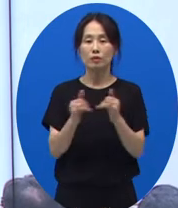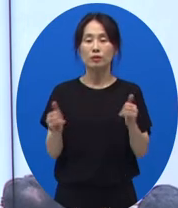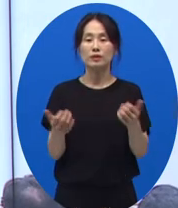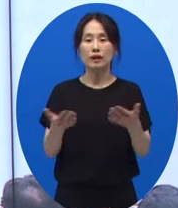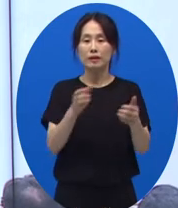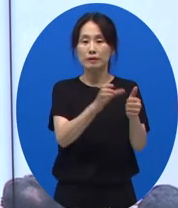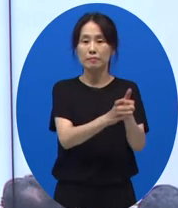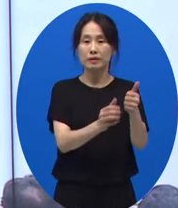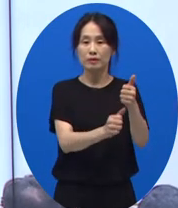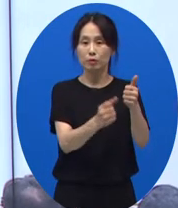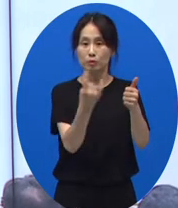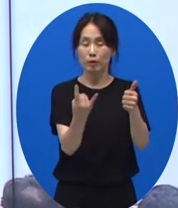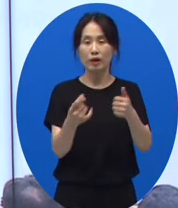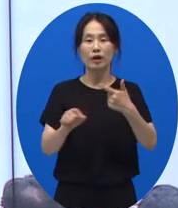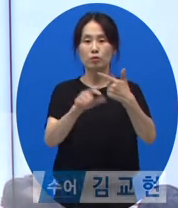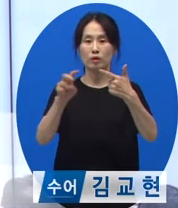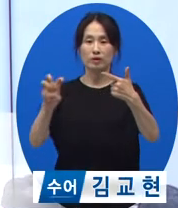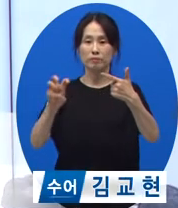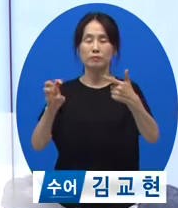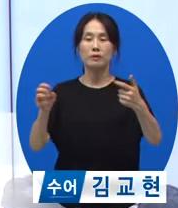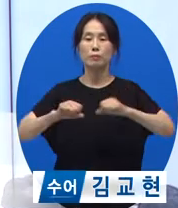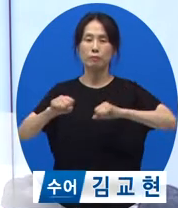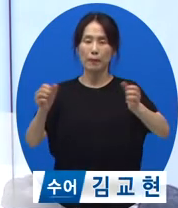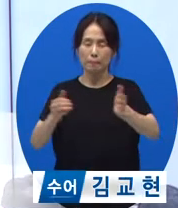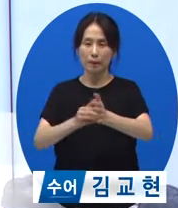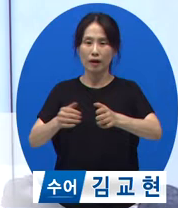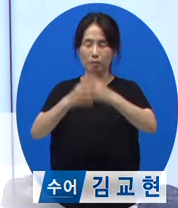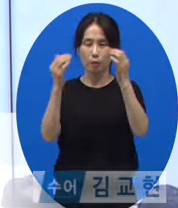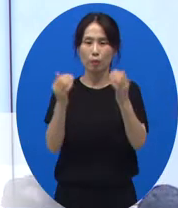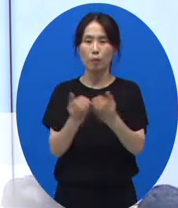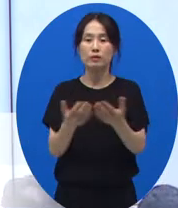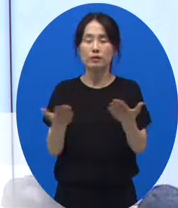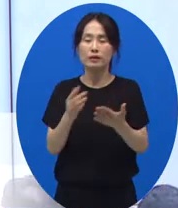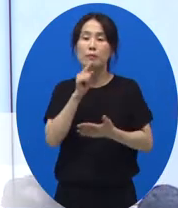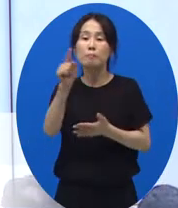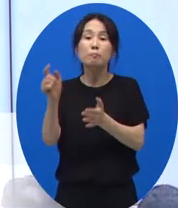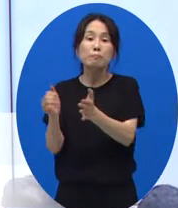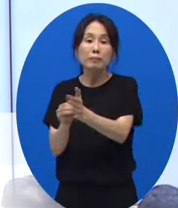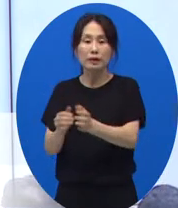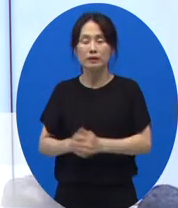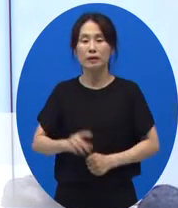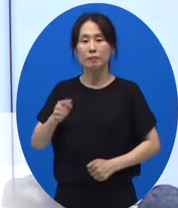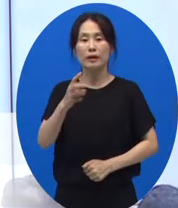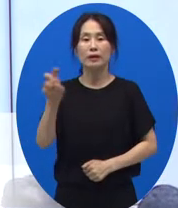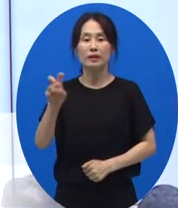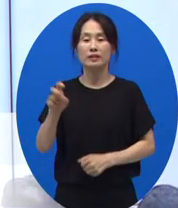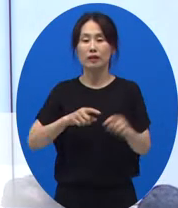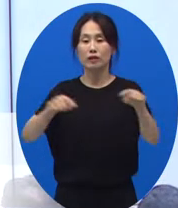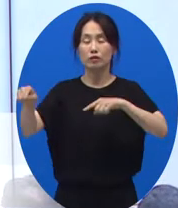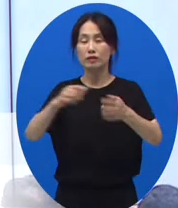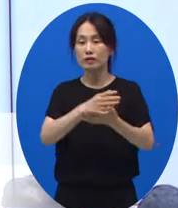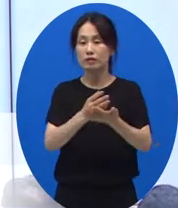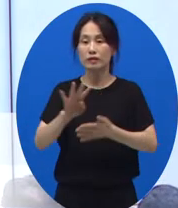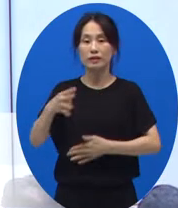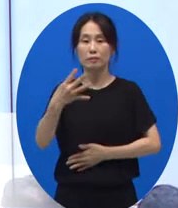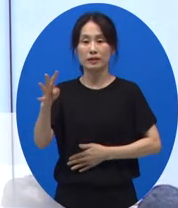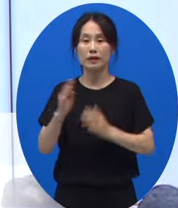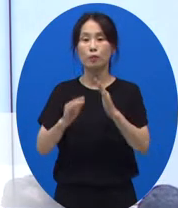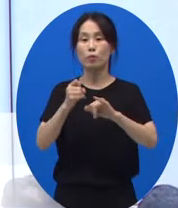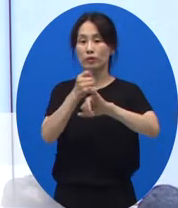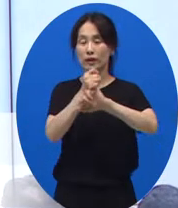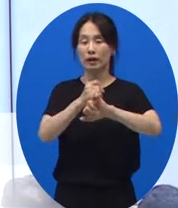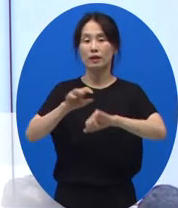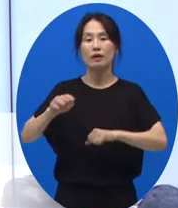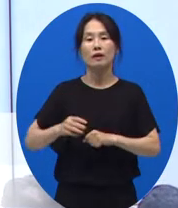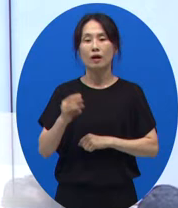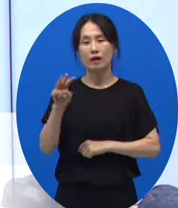경기도지사직 인수위원회가 지난 30일 활동을 마치고 종합보고회의를 열었습니다. 120개 정책과제, 404개 공약,